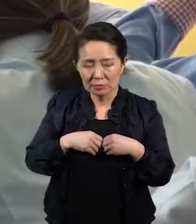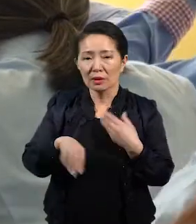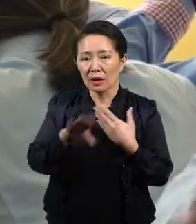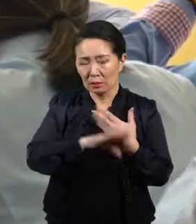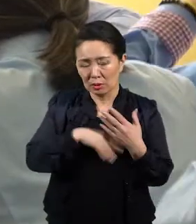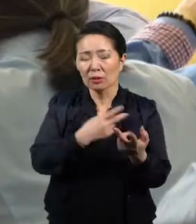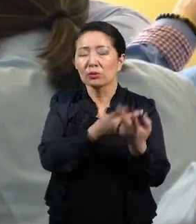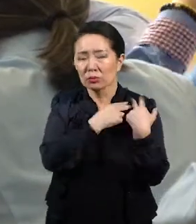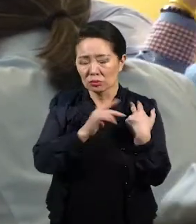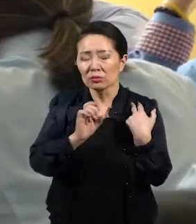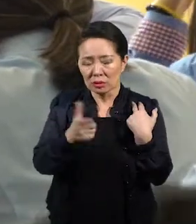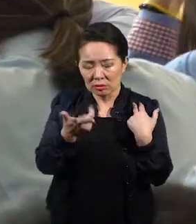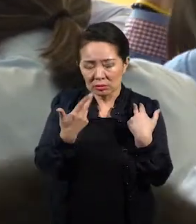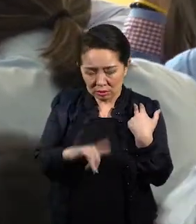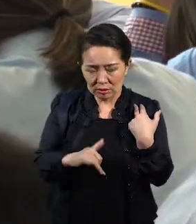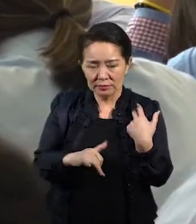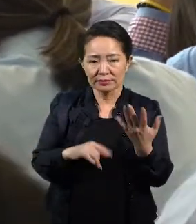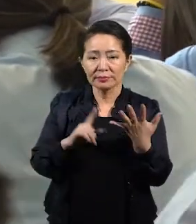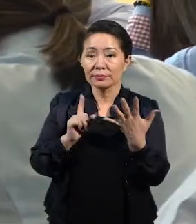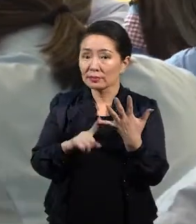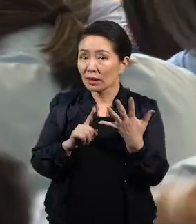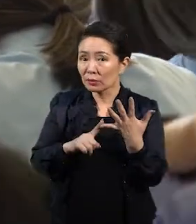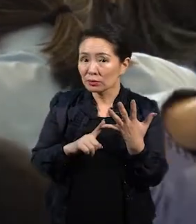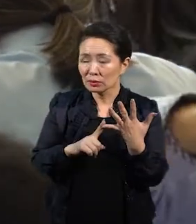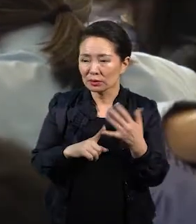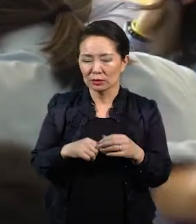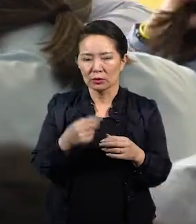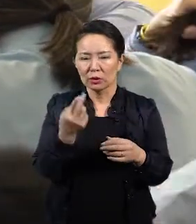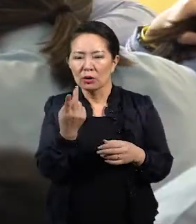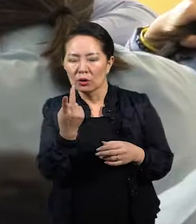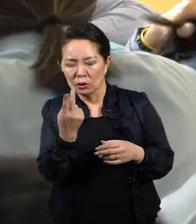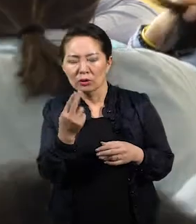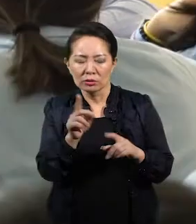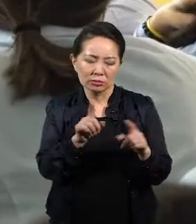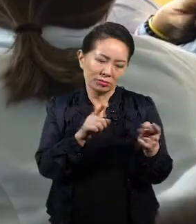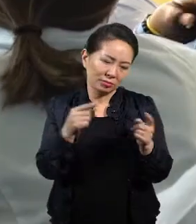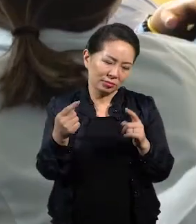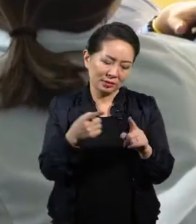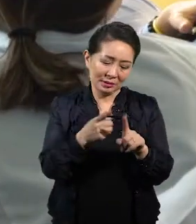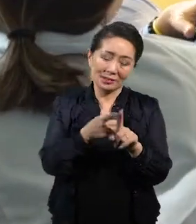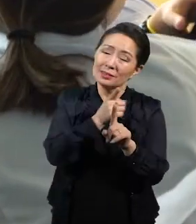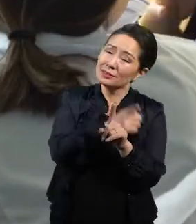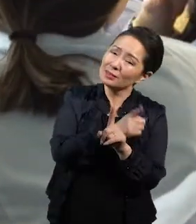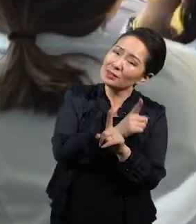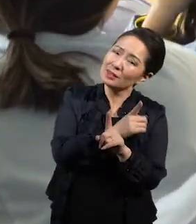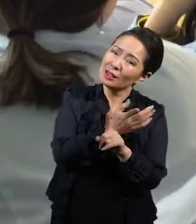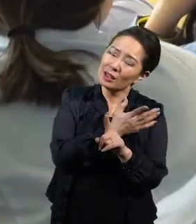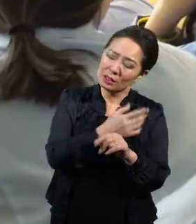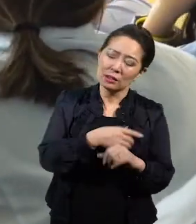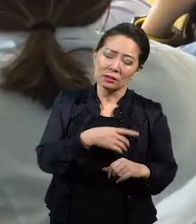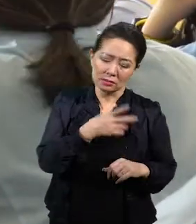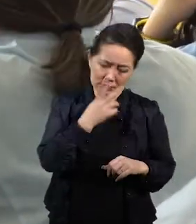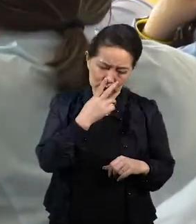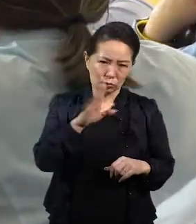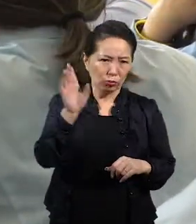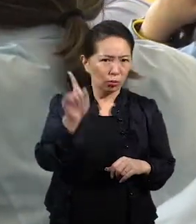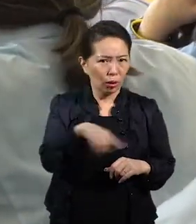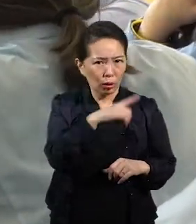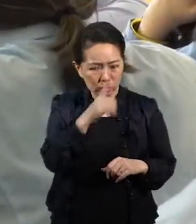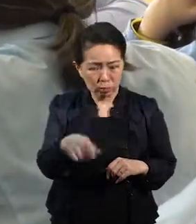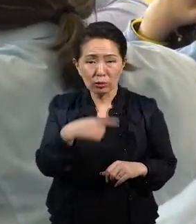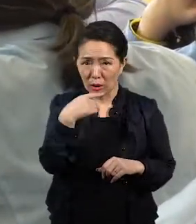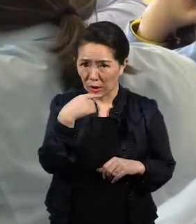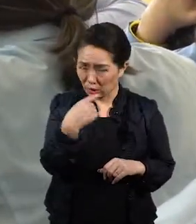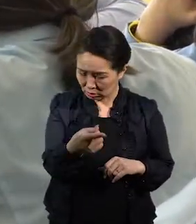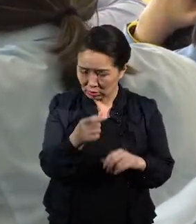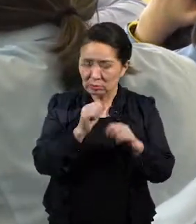нууцыг хамгаалах үүрэгтэй. Тэгээд тав дахь нь болохоор би хоёр талтай гэж үзсэн байхгүй. Тэгээд нэг тал нь болохоор нэг талаараа ингэж болохгүй гэх маягаар